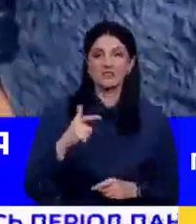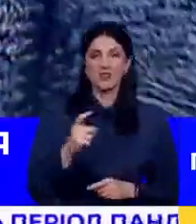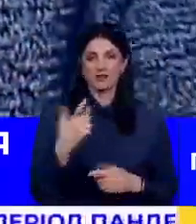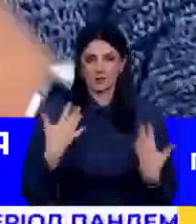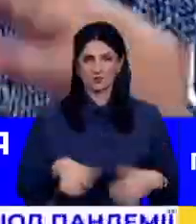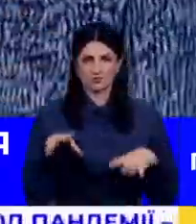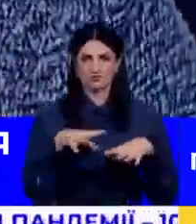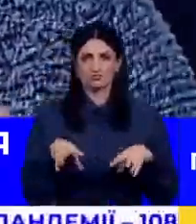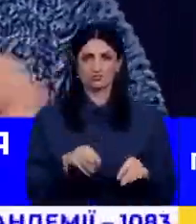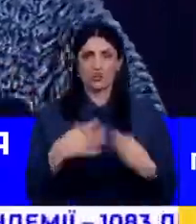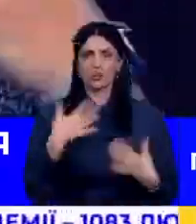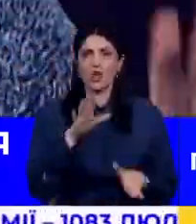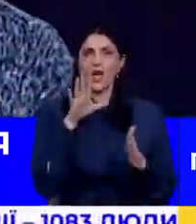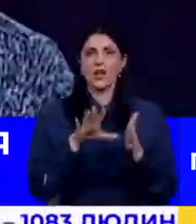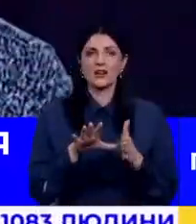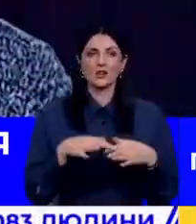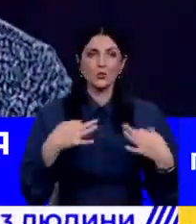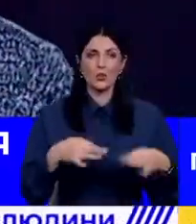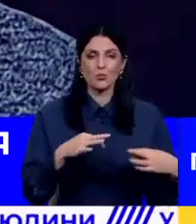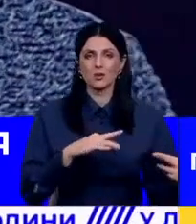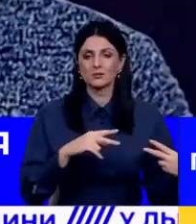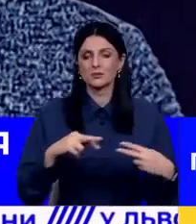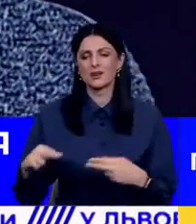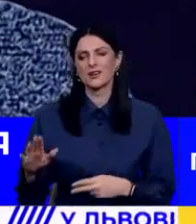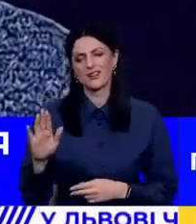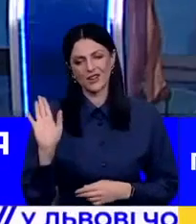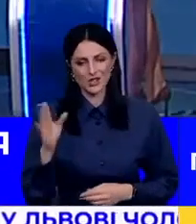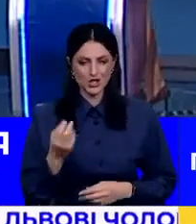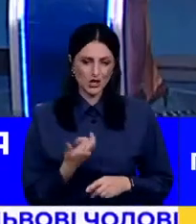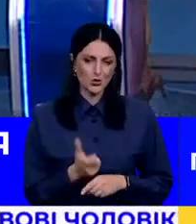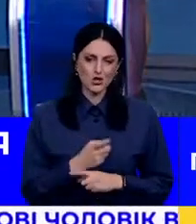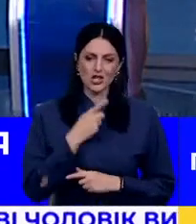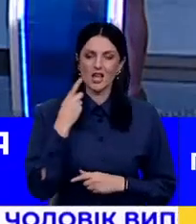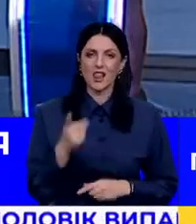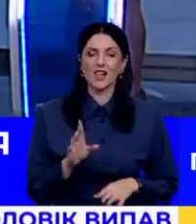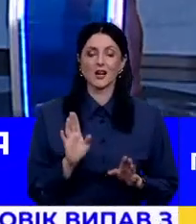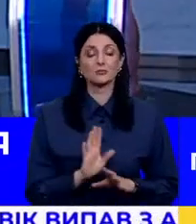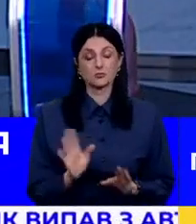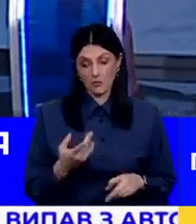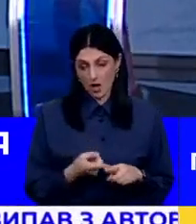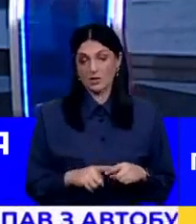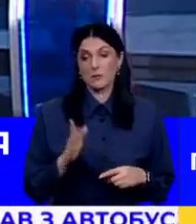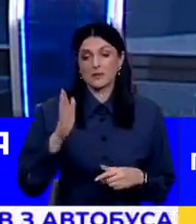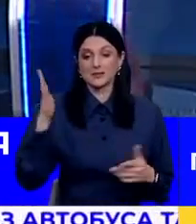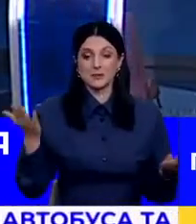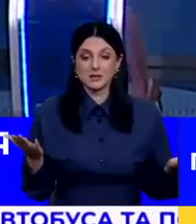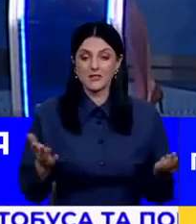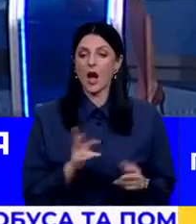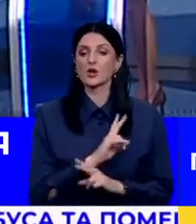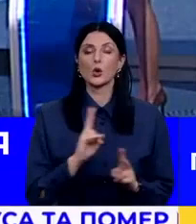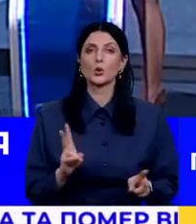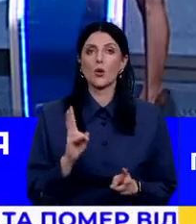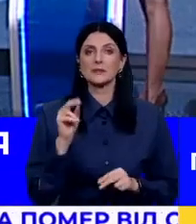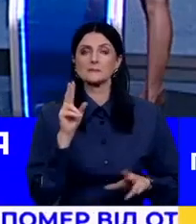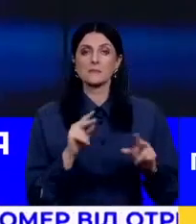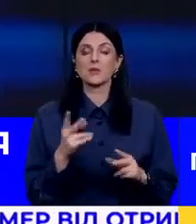да, вот электромобили это, и все это чекайте, и так далее. Это же очень далекая перспектива. Тем не менее, это перспектива, Андрею. То есть никто не делает ставку на то, что с